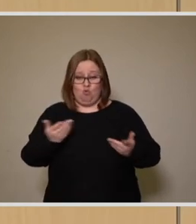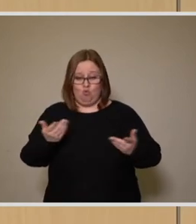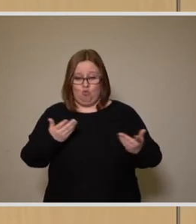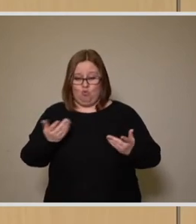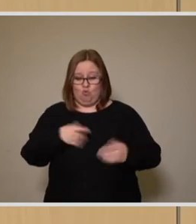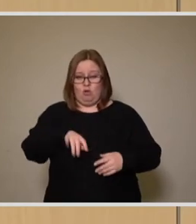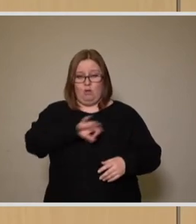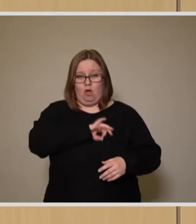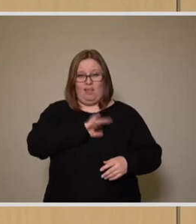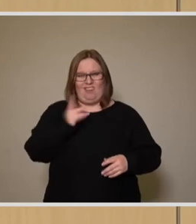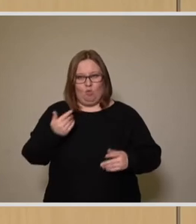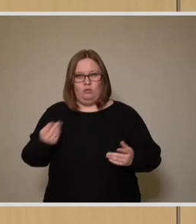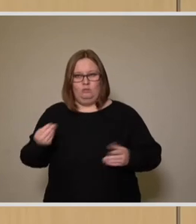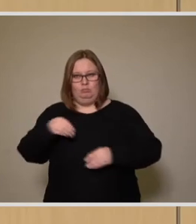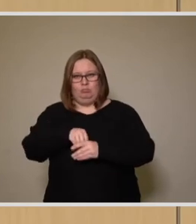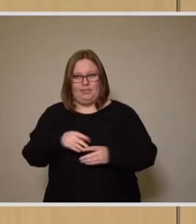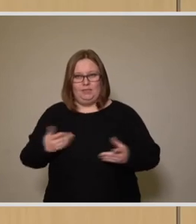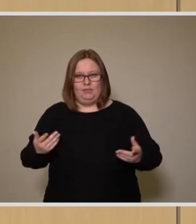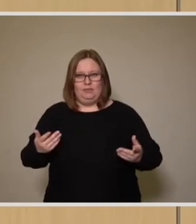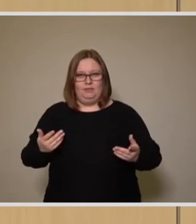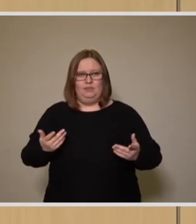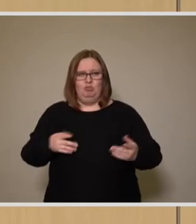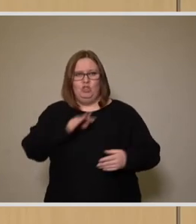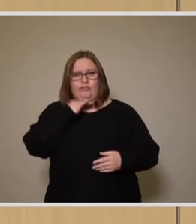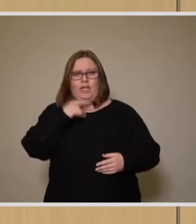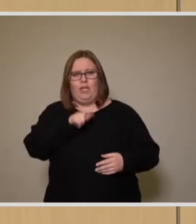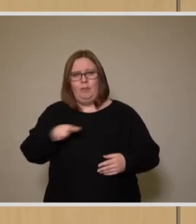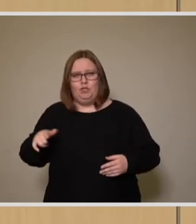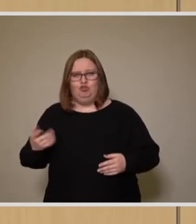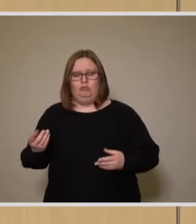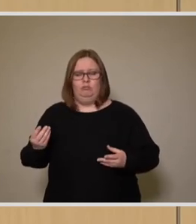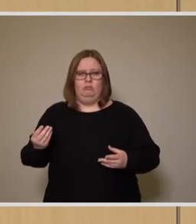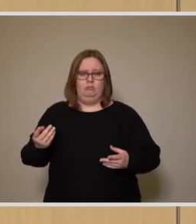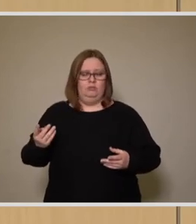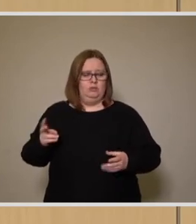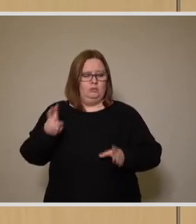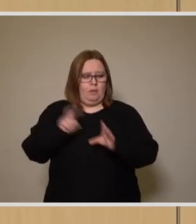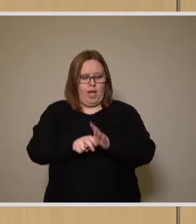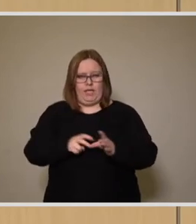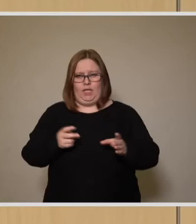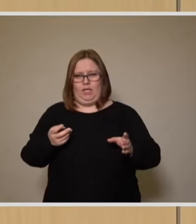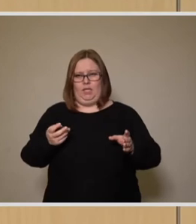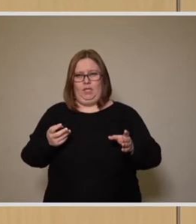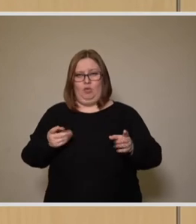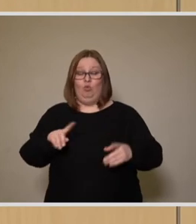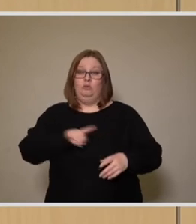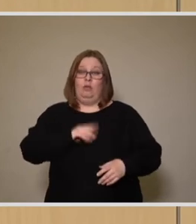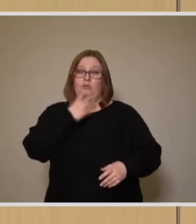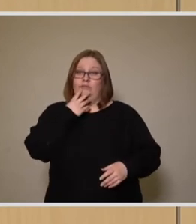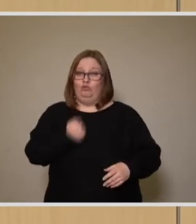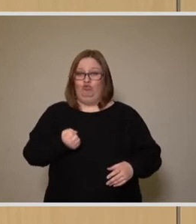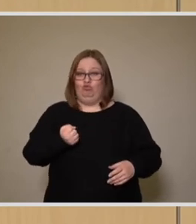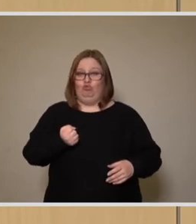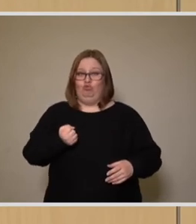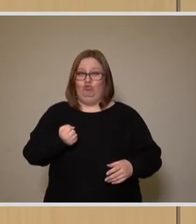die Parteien, rufen ebenfalls dazu auf, dass sich viele Menschen an dem Bürgerforum beteiligen. Und ich persönlich würde mich